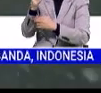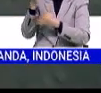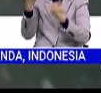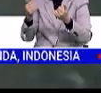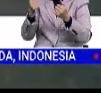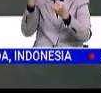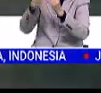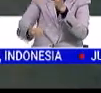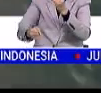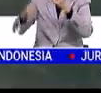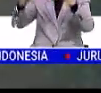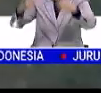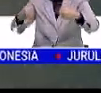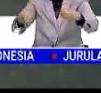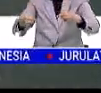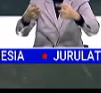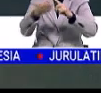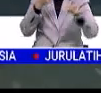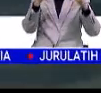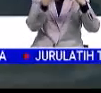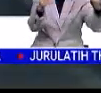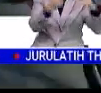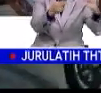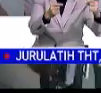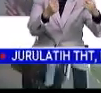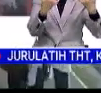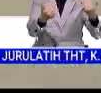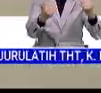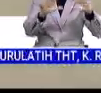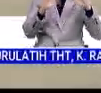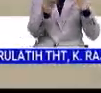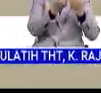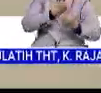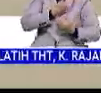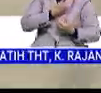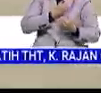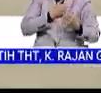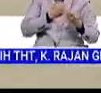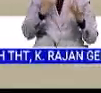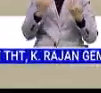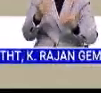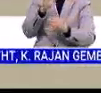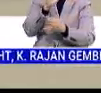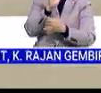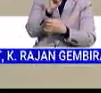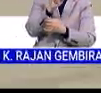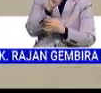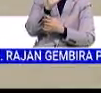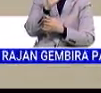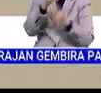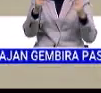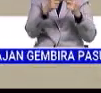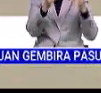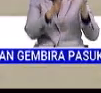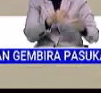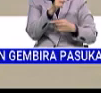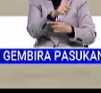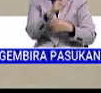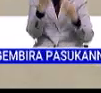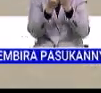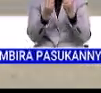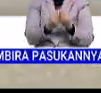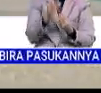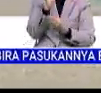hujung saingan. Namun, pesaing dari Jepun itu jelas berada dalam kelas tersendiri. Furusato yang kini terus mendahului carta keseluruhan